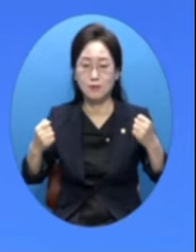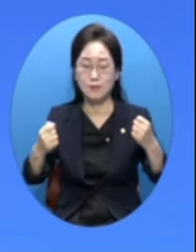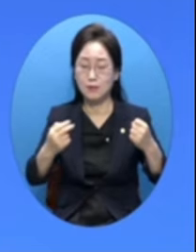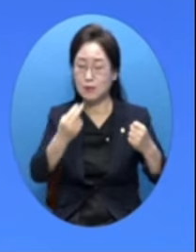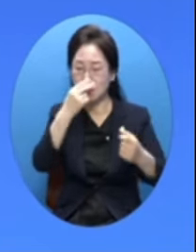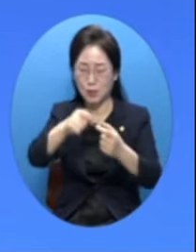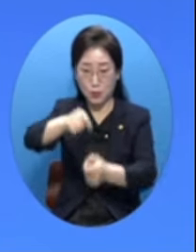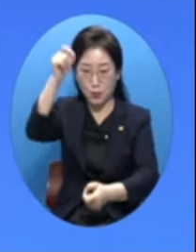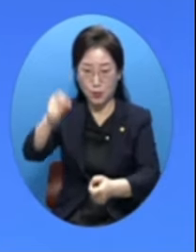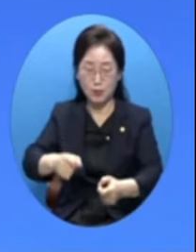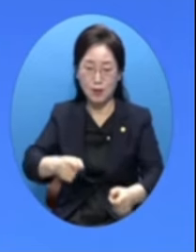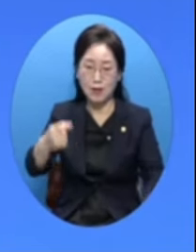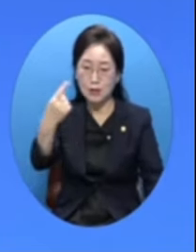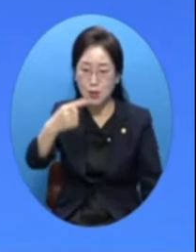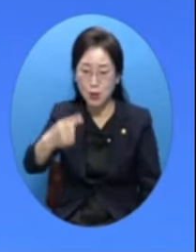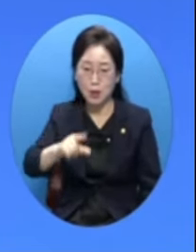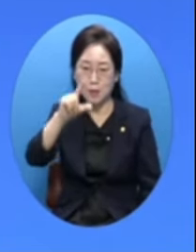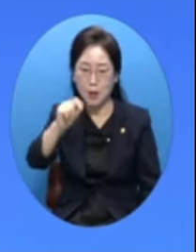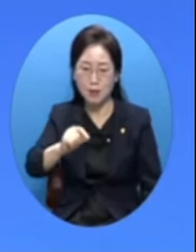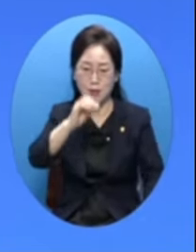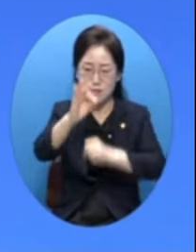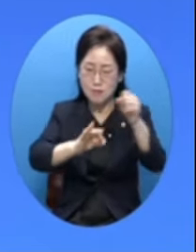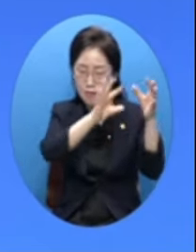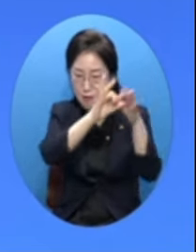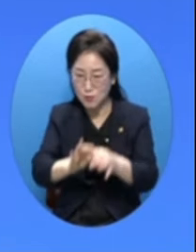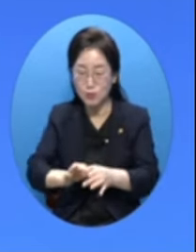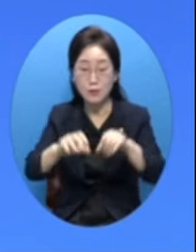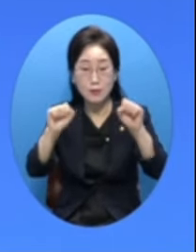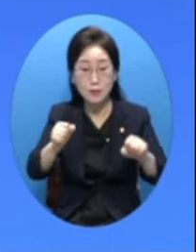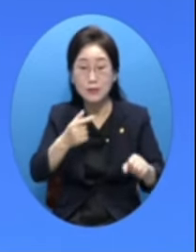장수하면서 천년만년 살고 지고 했으면 좋겠지만은